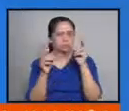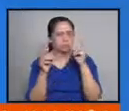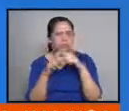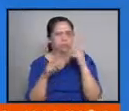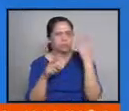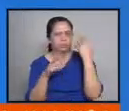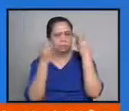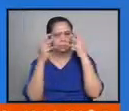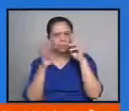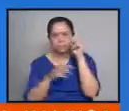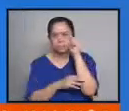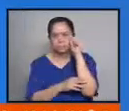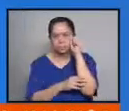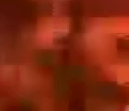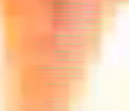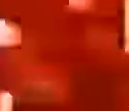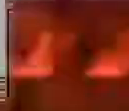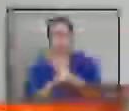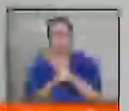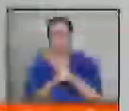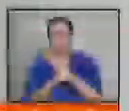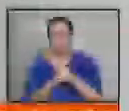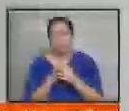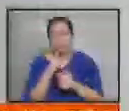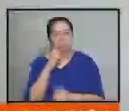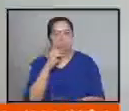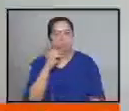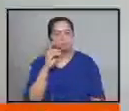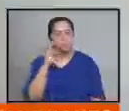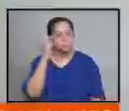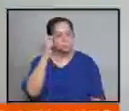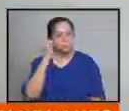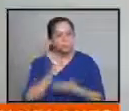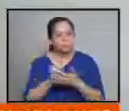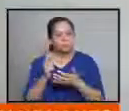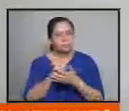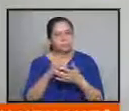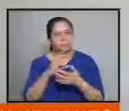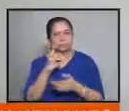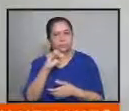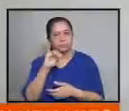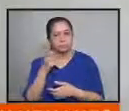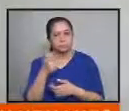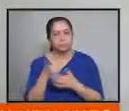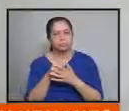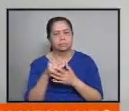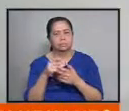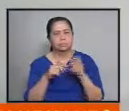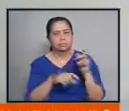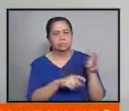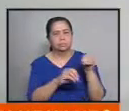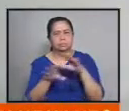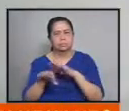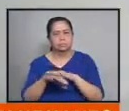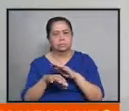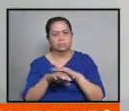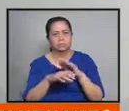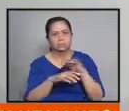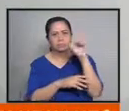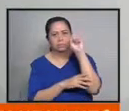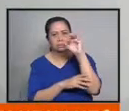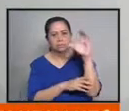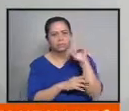kay dating Mayor Antonio Sanchez. Ayon kay Justice Secretary Menardo Guevara, aabisuhan nila ang Korte